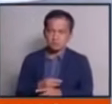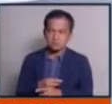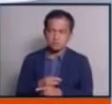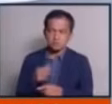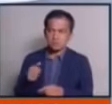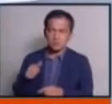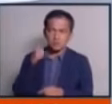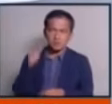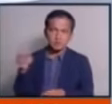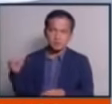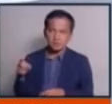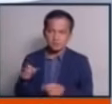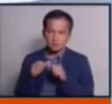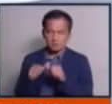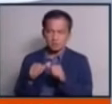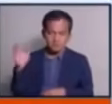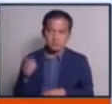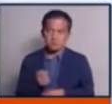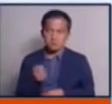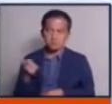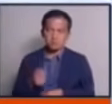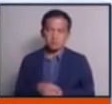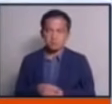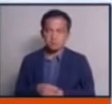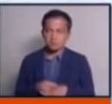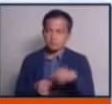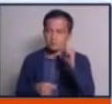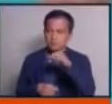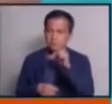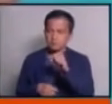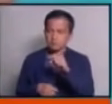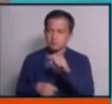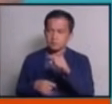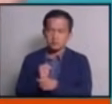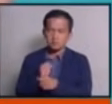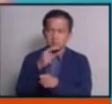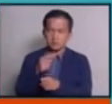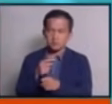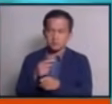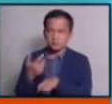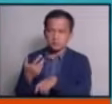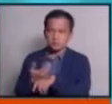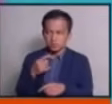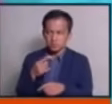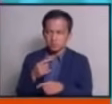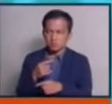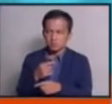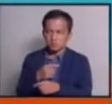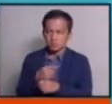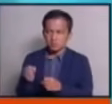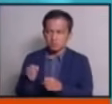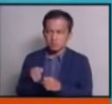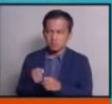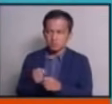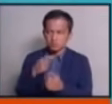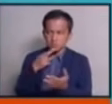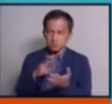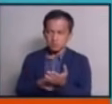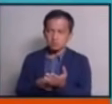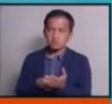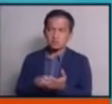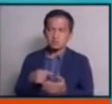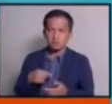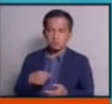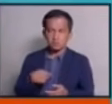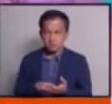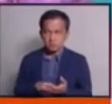inayawan nila. Oh, tapos tuloy-tuloy pagbabanta sa'yo. Opo, binakbak pa nila sa likod ko po eh. Ganito pa, sir. Pinaregister nila yung bahay ko na